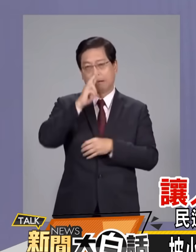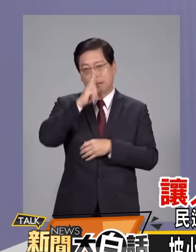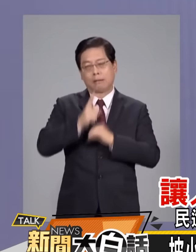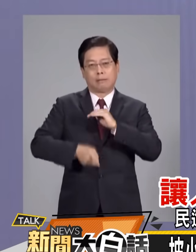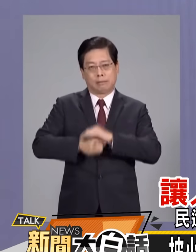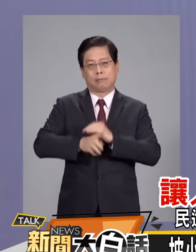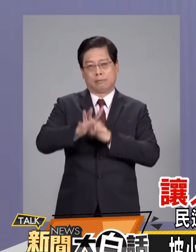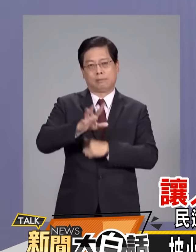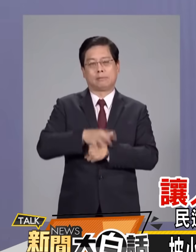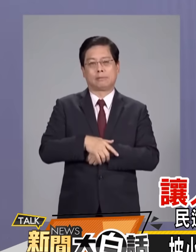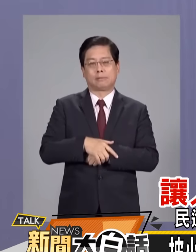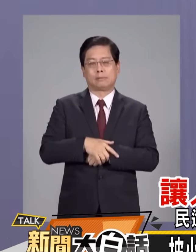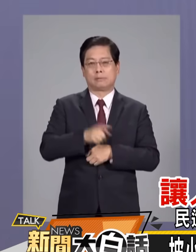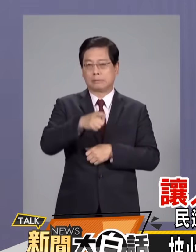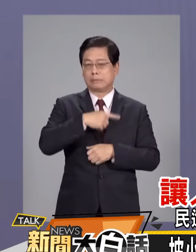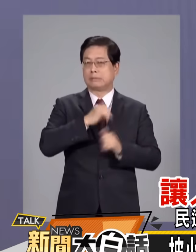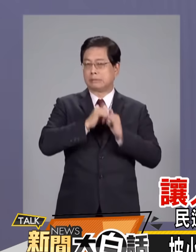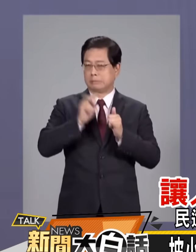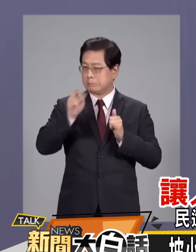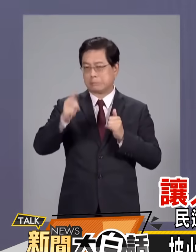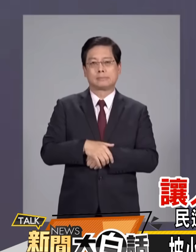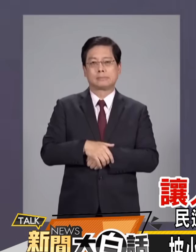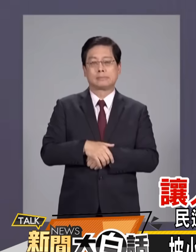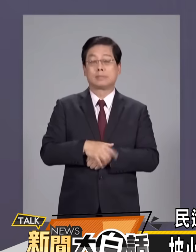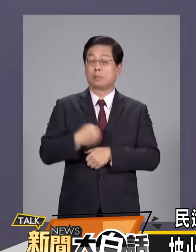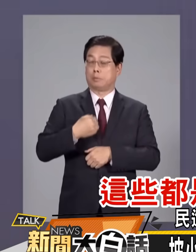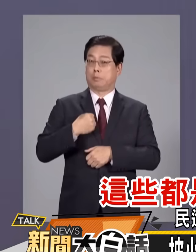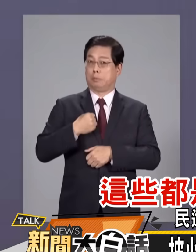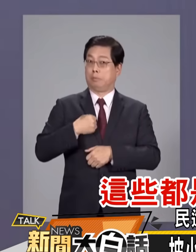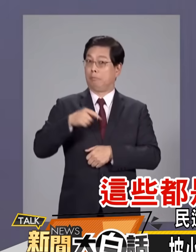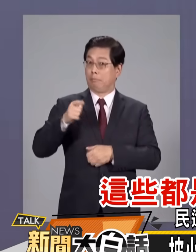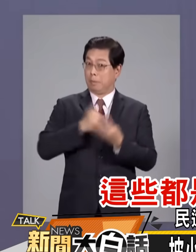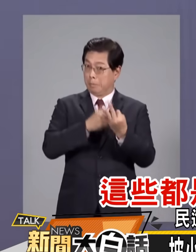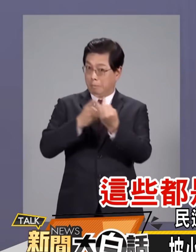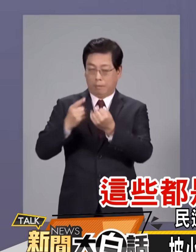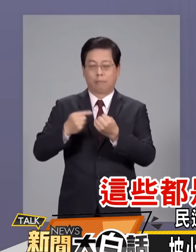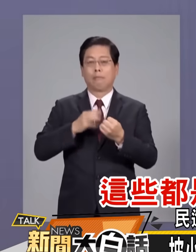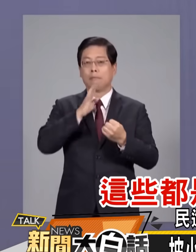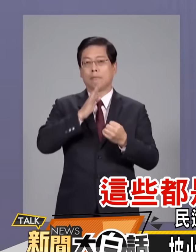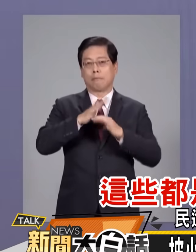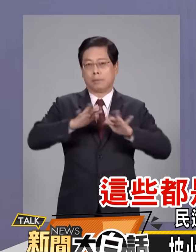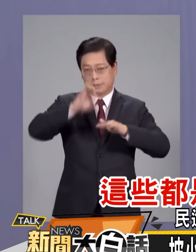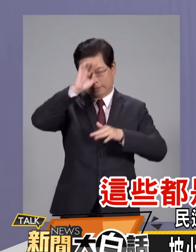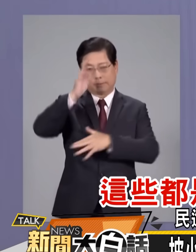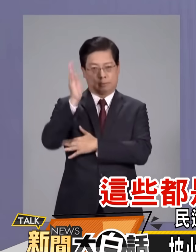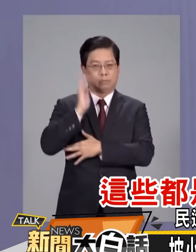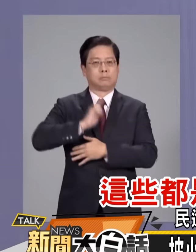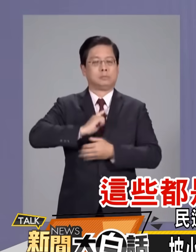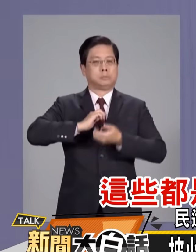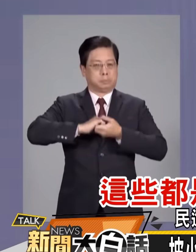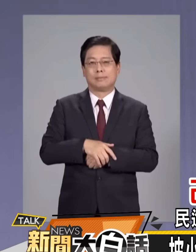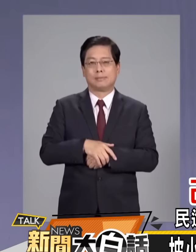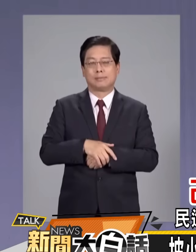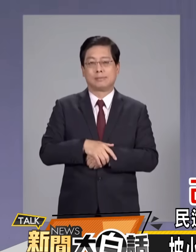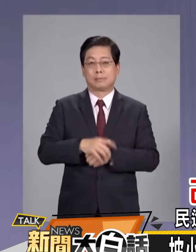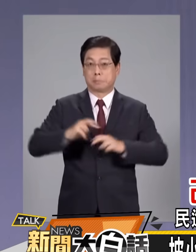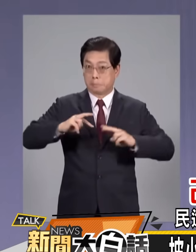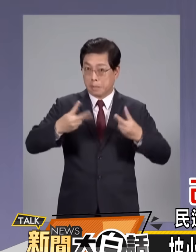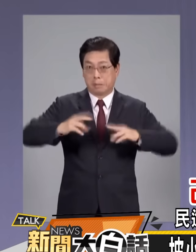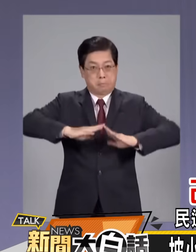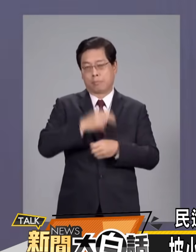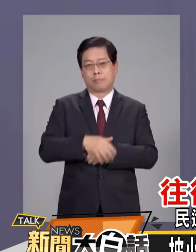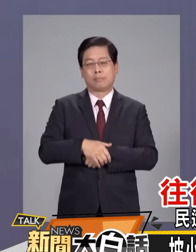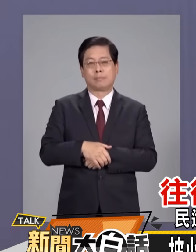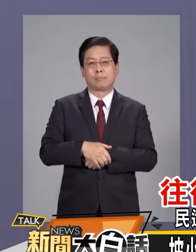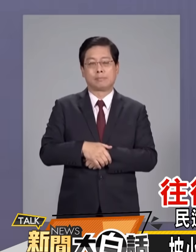错，让人留下不好的观感。我知道这些都是民进党政府必须承担，改革没有速